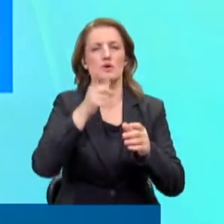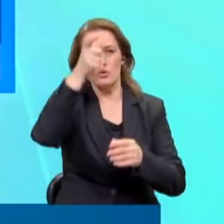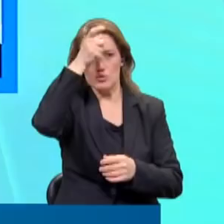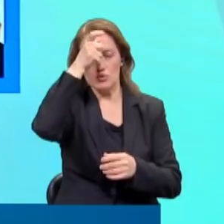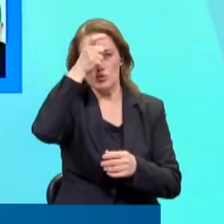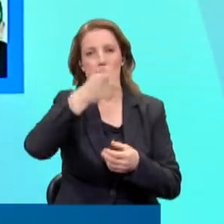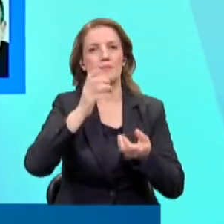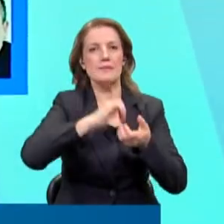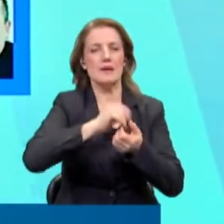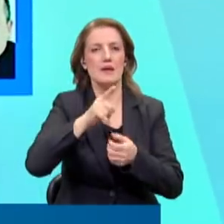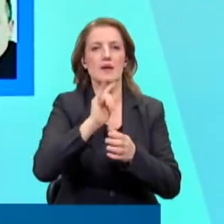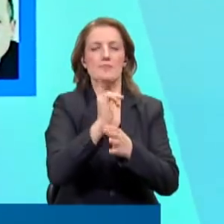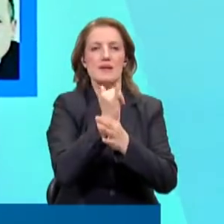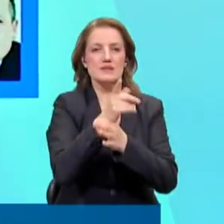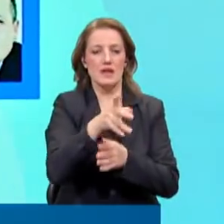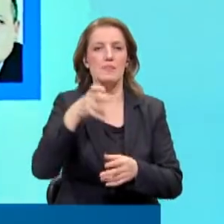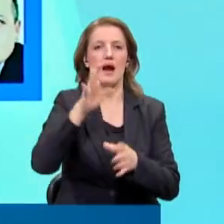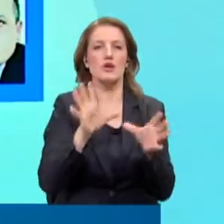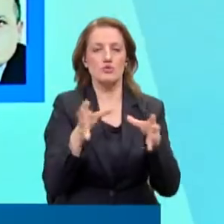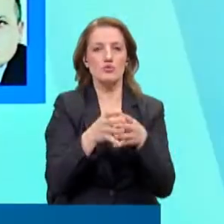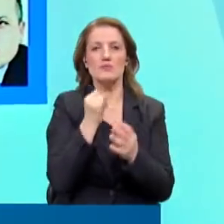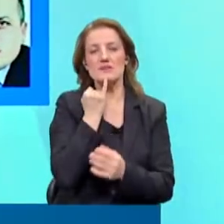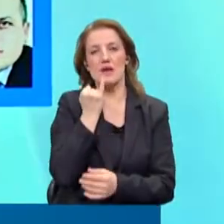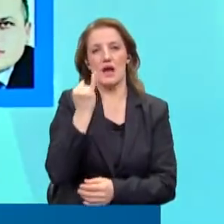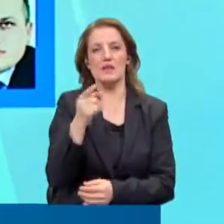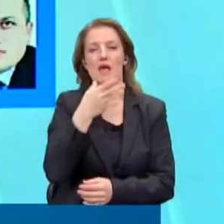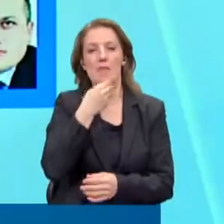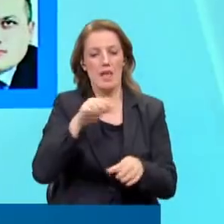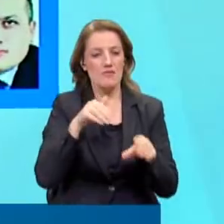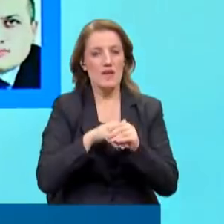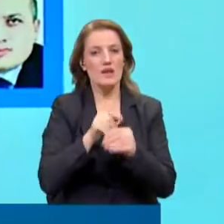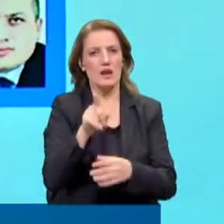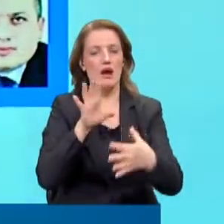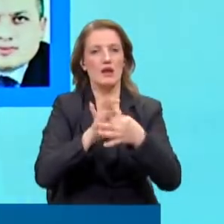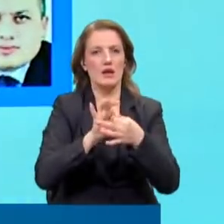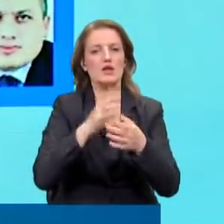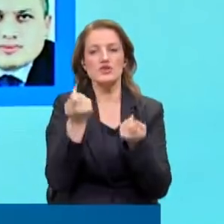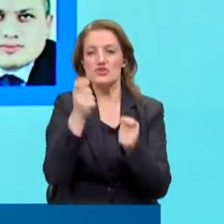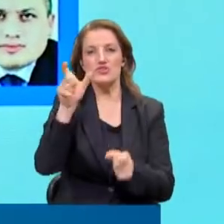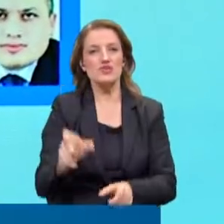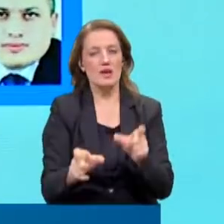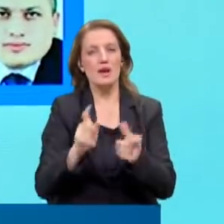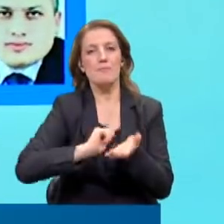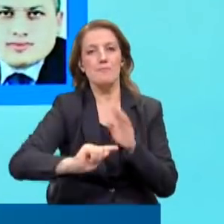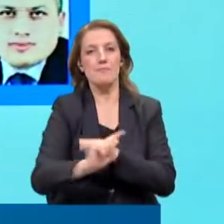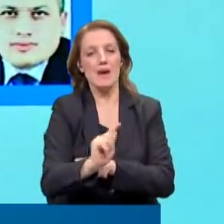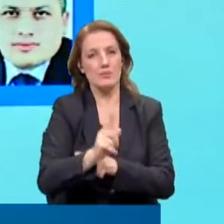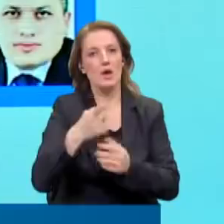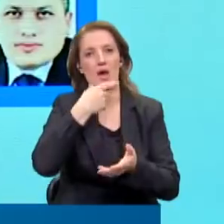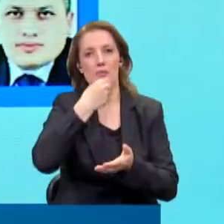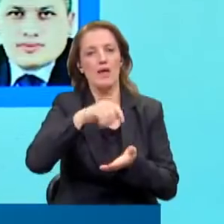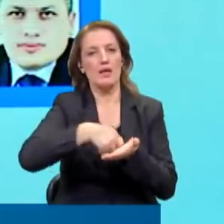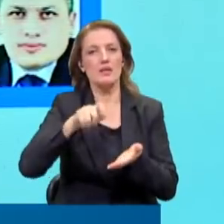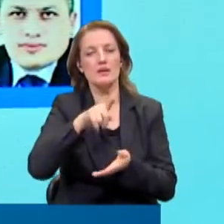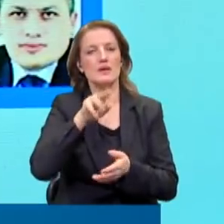yöneticileri meclisteki parti gruplarını ziyaret etti. Emekli vekillere de tıpkı işçi, memur, emeklileri gibi enflasyon